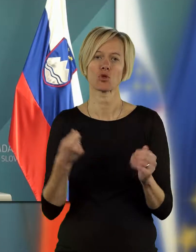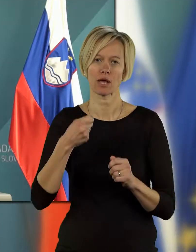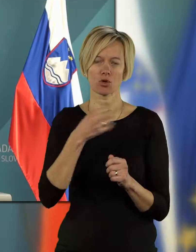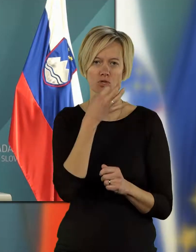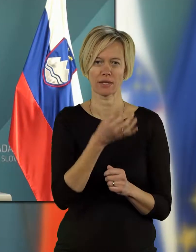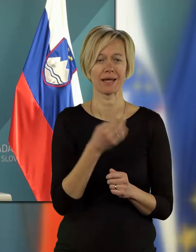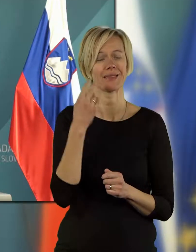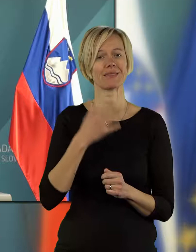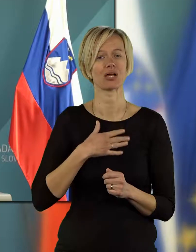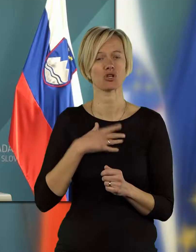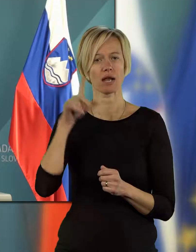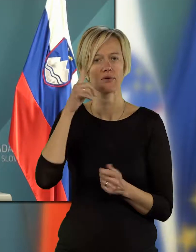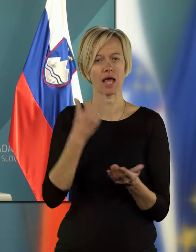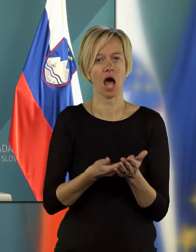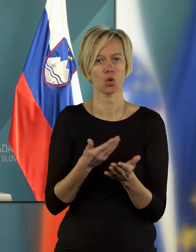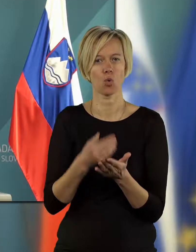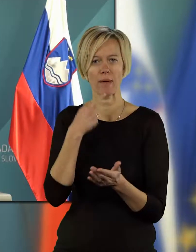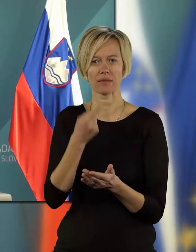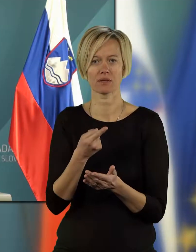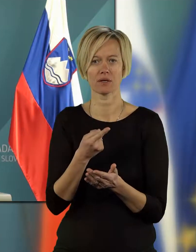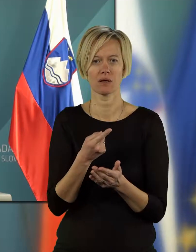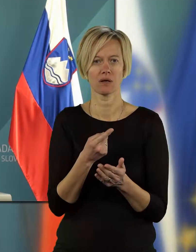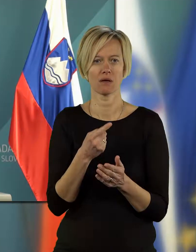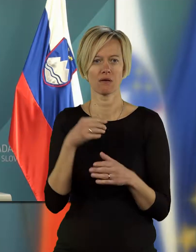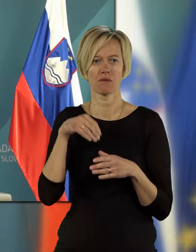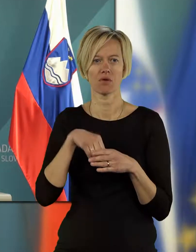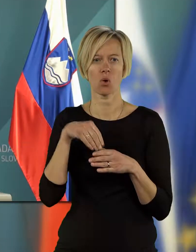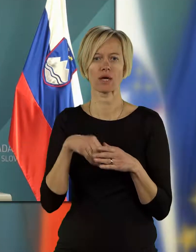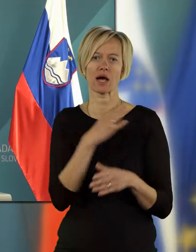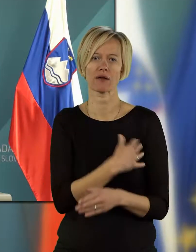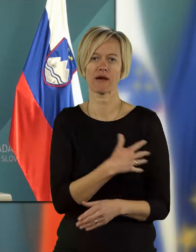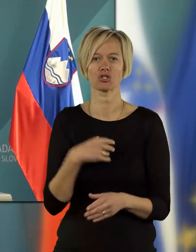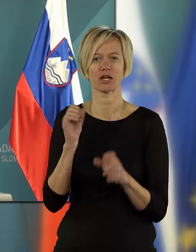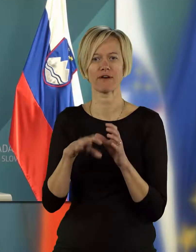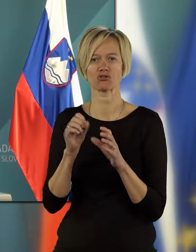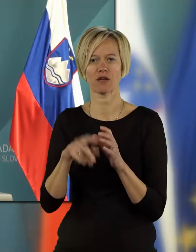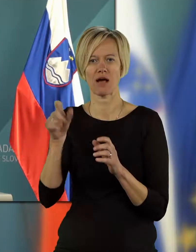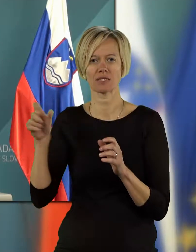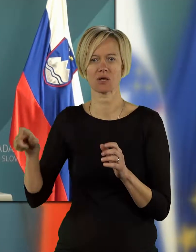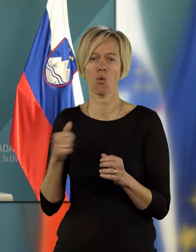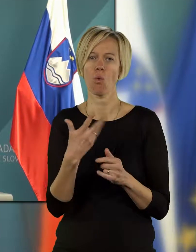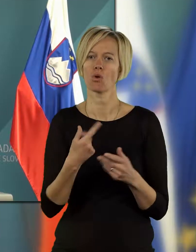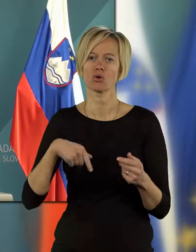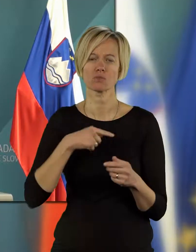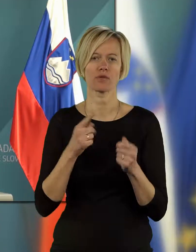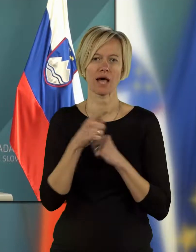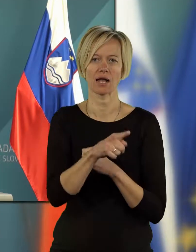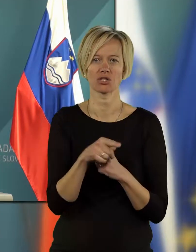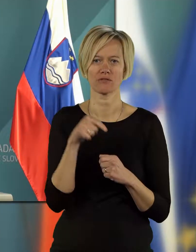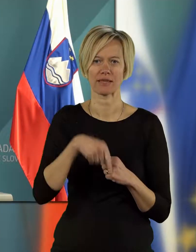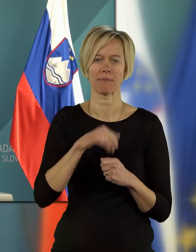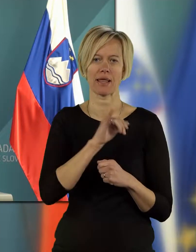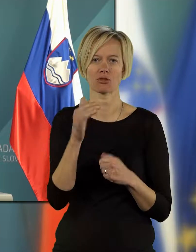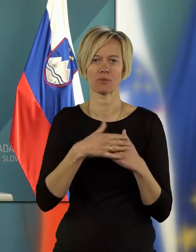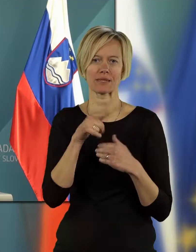Še bo zadnje vprašanje. en naš glavnih argumentov vloge hrvaških varčevalcev. Koliko daleč smo torej v tem letu